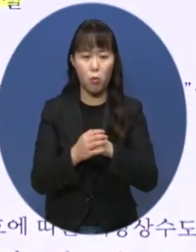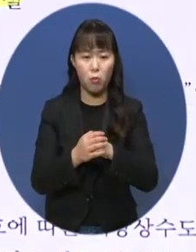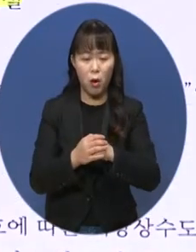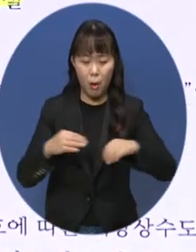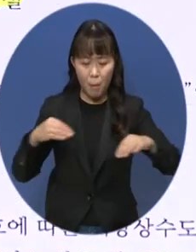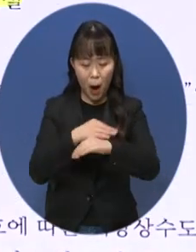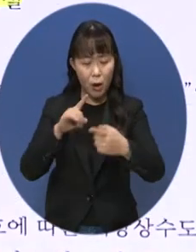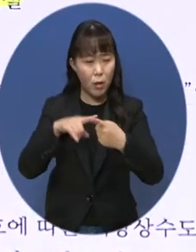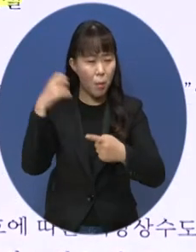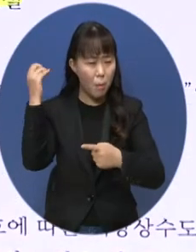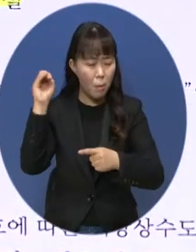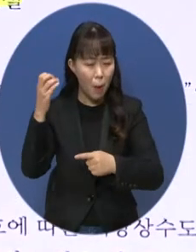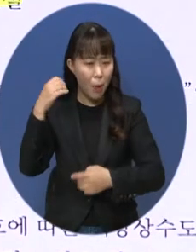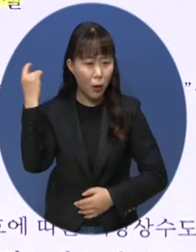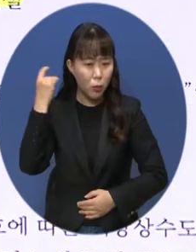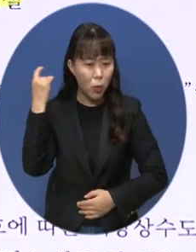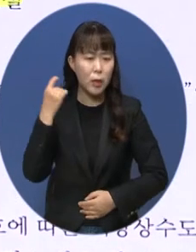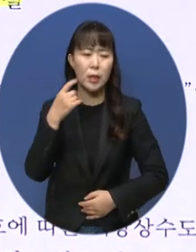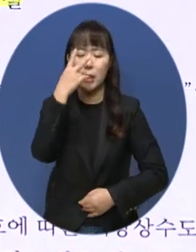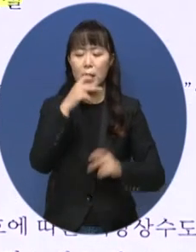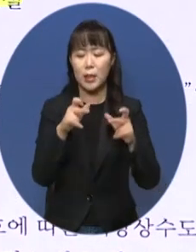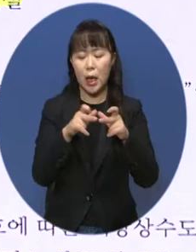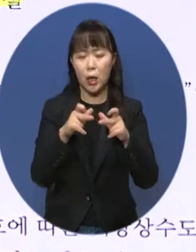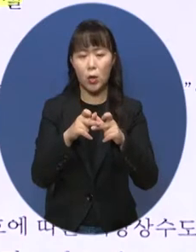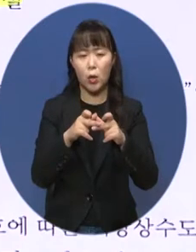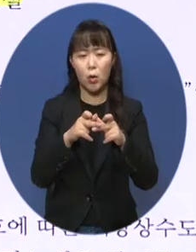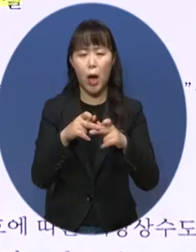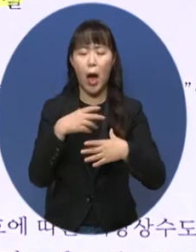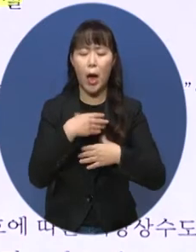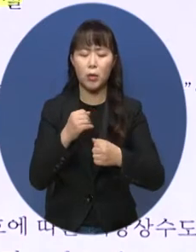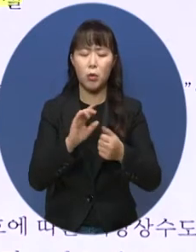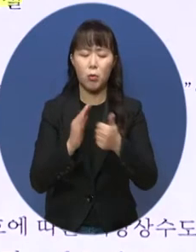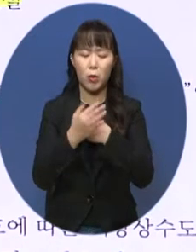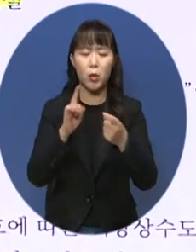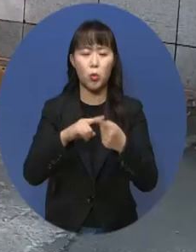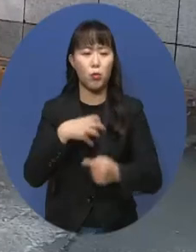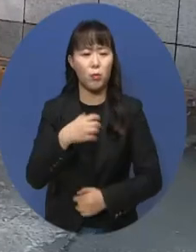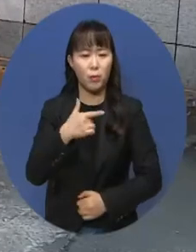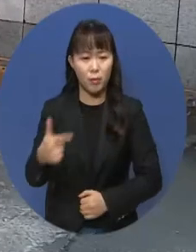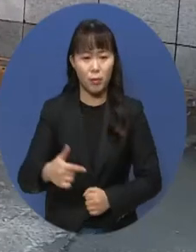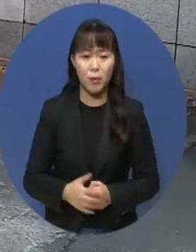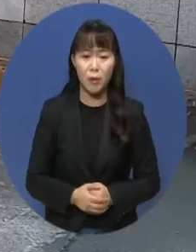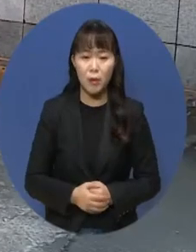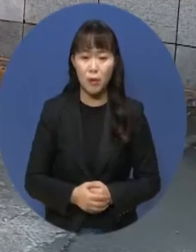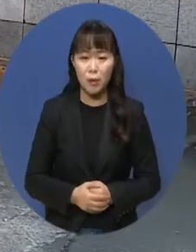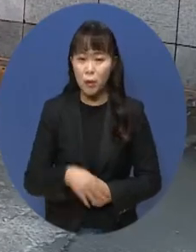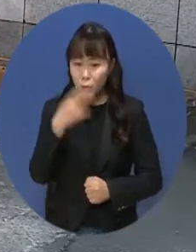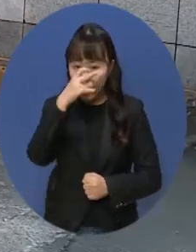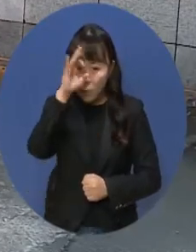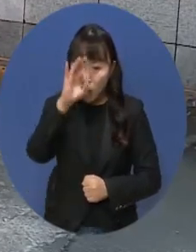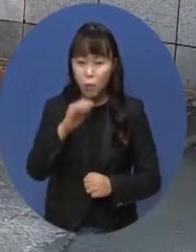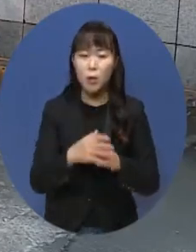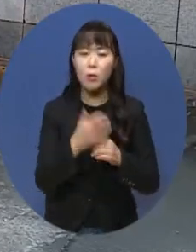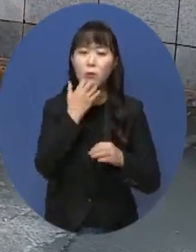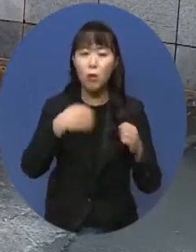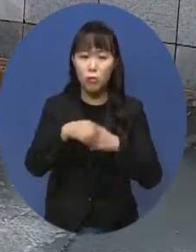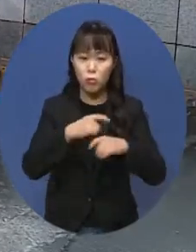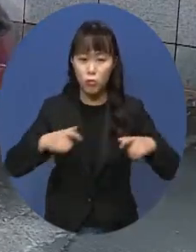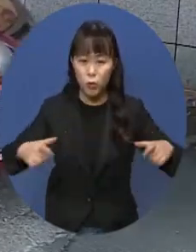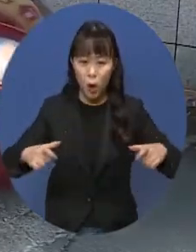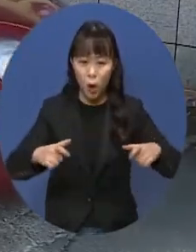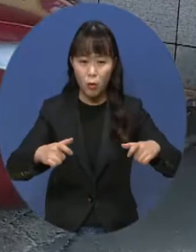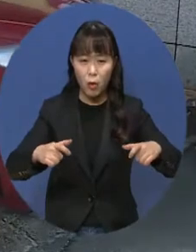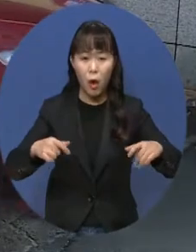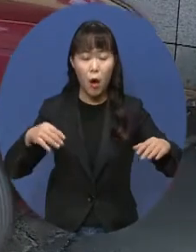등 시각장애인에 안전이 크게 위협받는 것으로 나타났습니다 조사에 따르면 수도권 건물 주차장